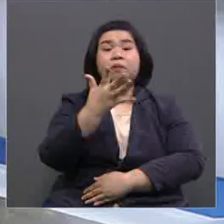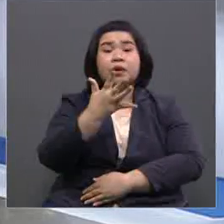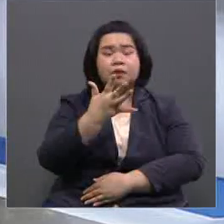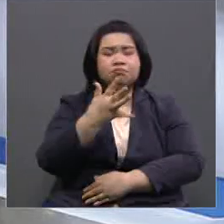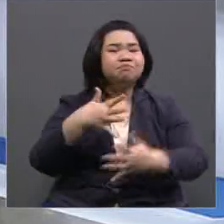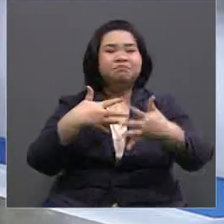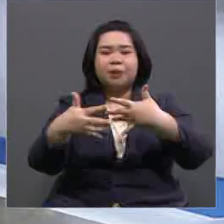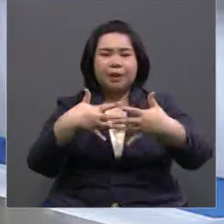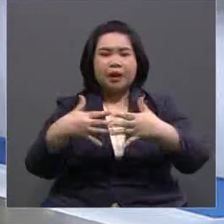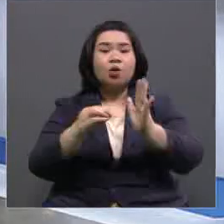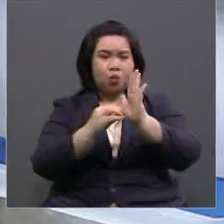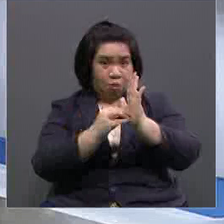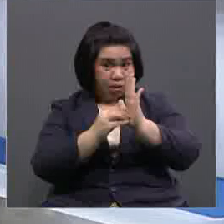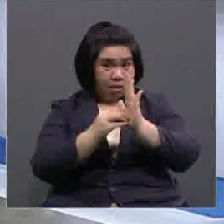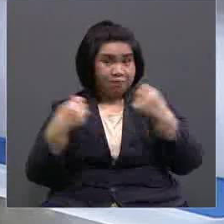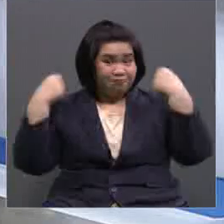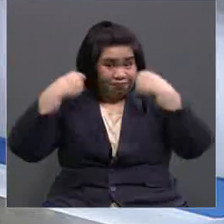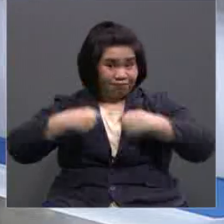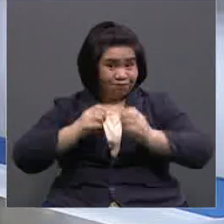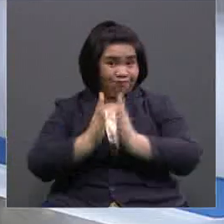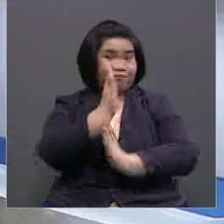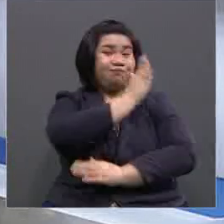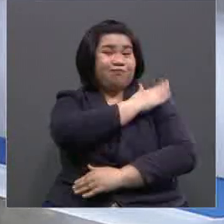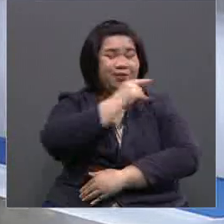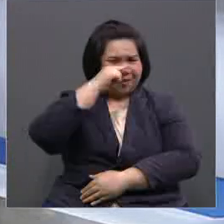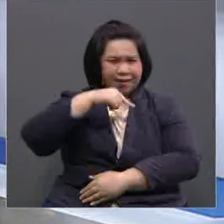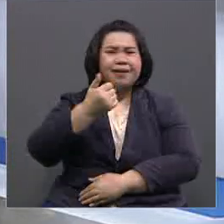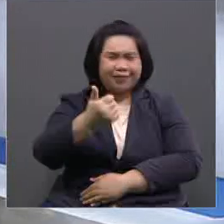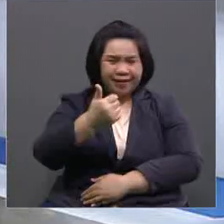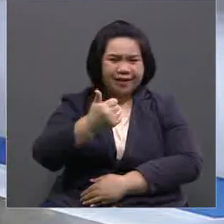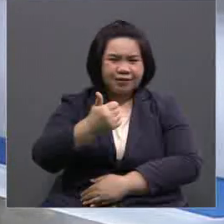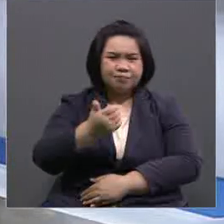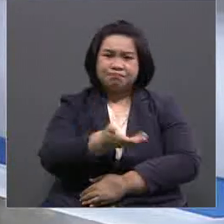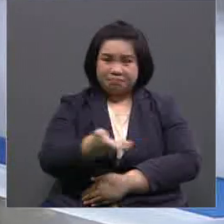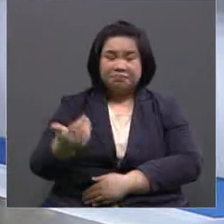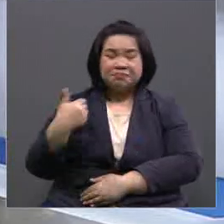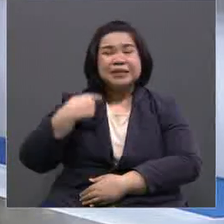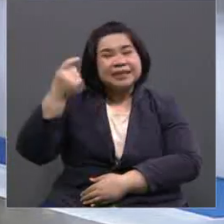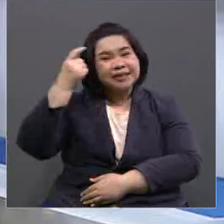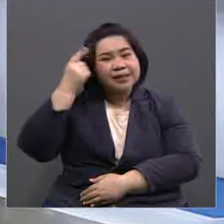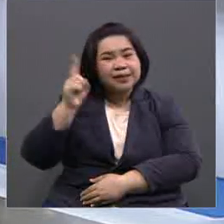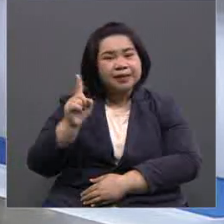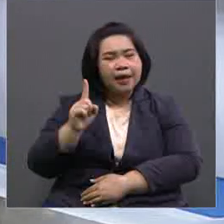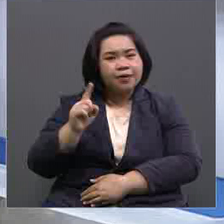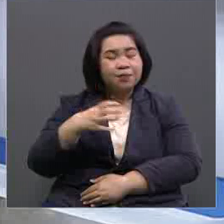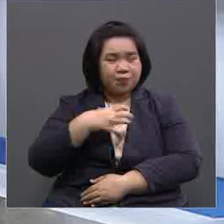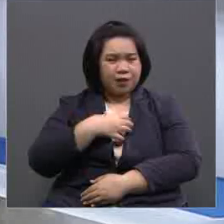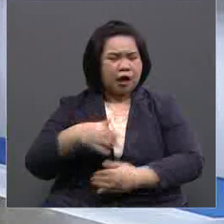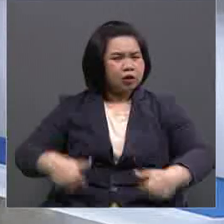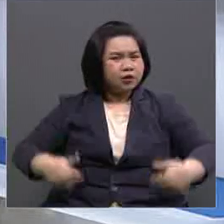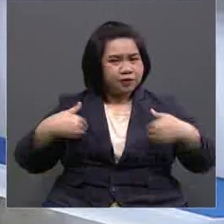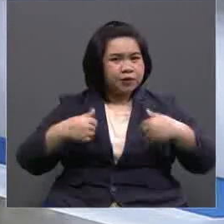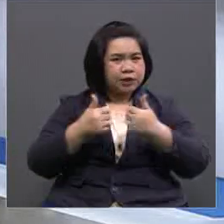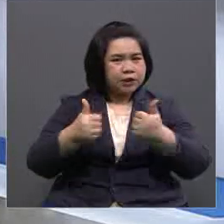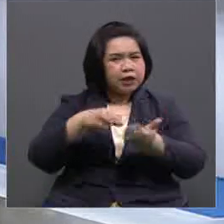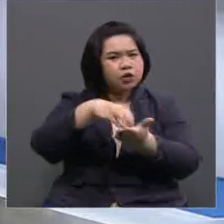ณุโลกนะคะอยู่ที่กรุงเทพก็ใส่ชุดไทยได้นะคะหลายคนเลยคงเลือกทางนี้ในการที่จะแบบว่าไปเสริมสิริมง